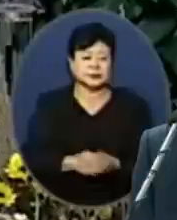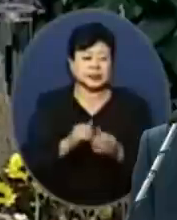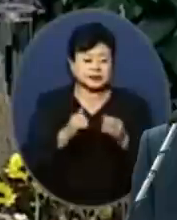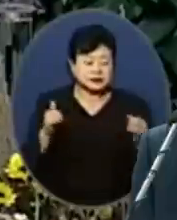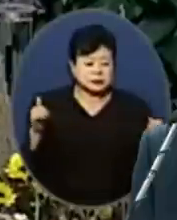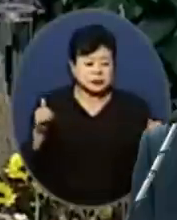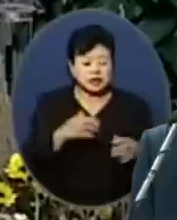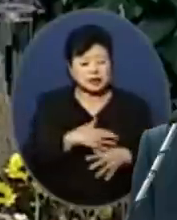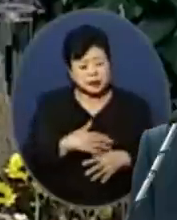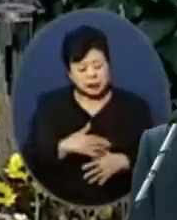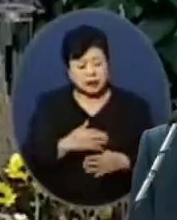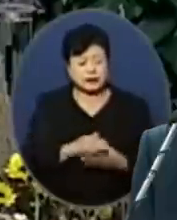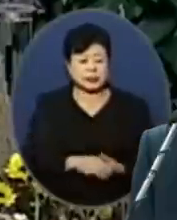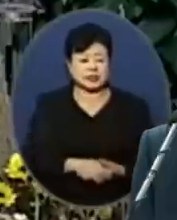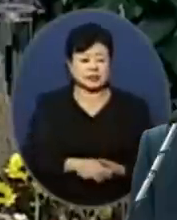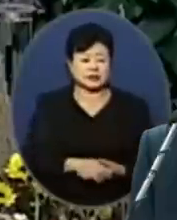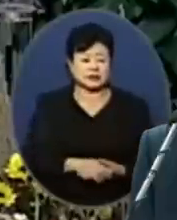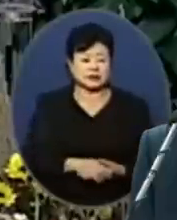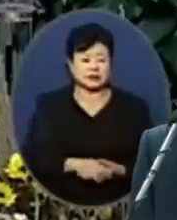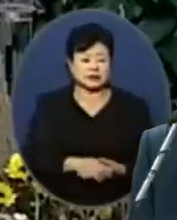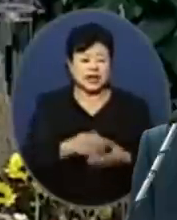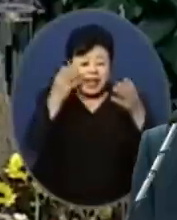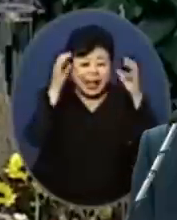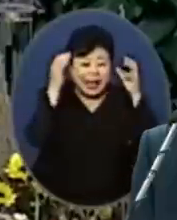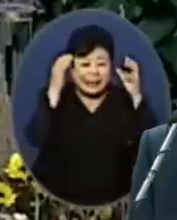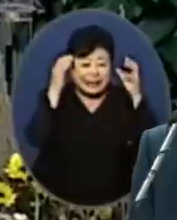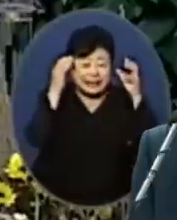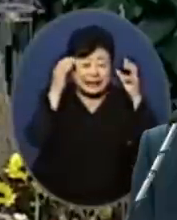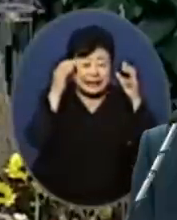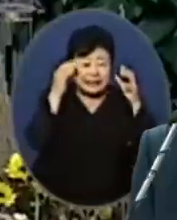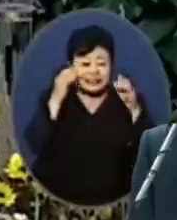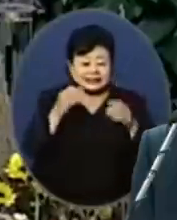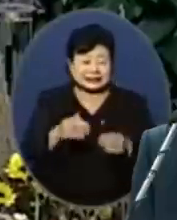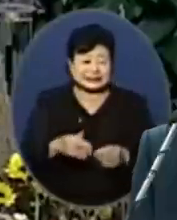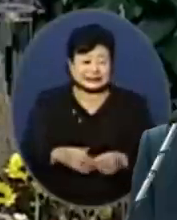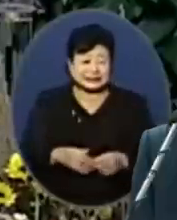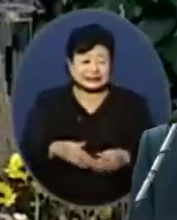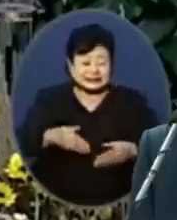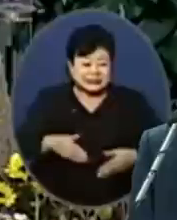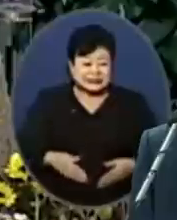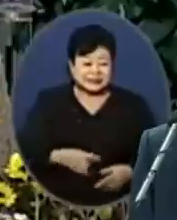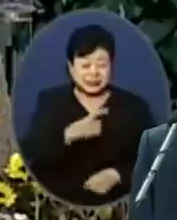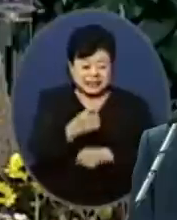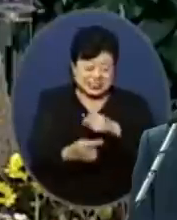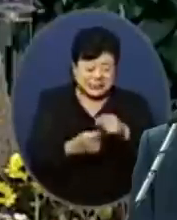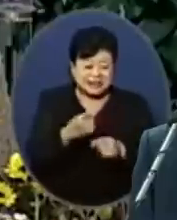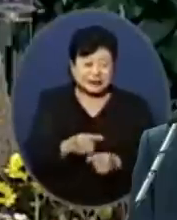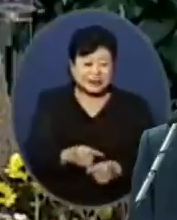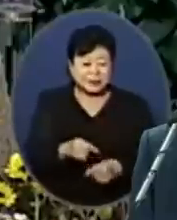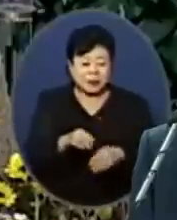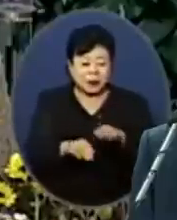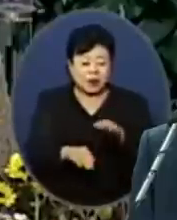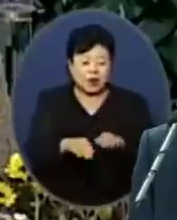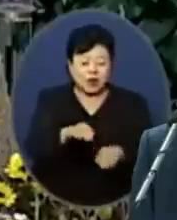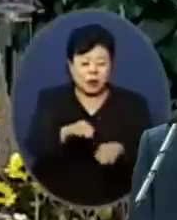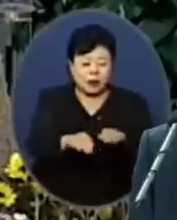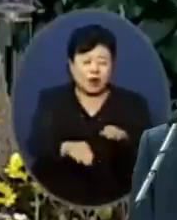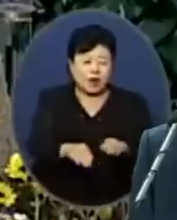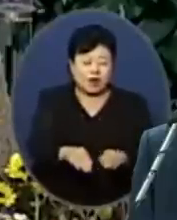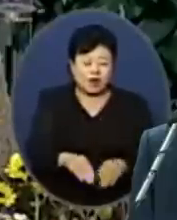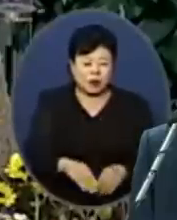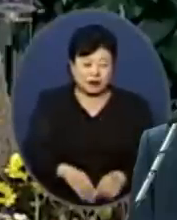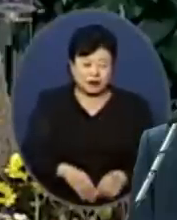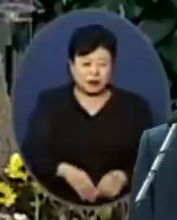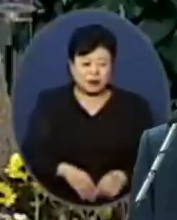인간은 매우 연약한 존재인 것입니다. 아기들은 대개 생후 1년쯤 되면 그런 말을 시작합니다. 엄마들은 그 모습을 보고